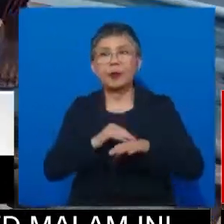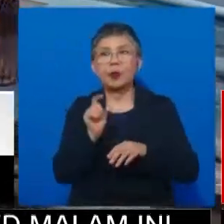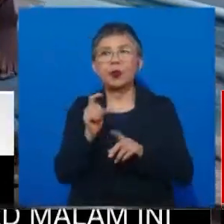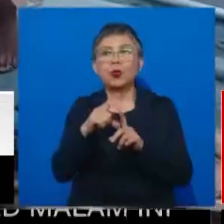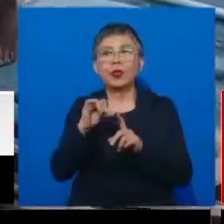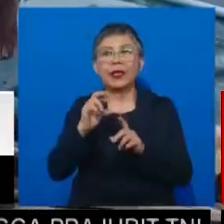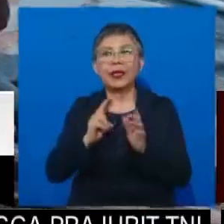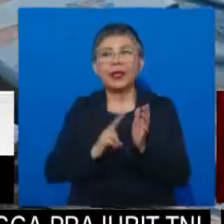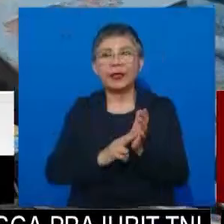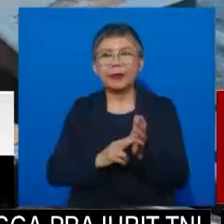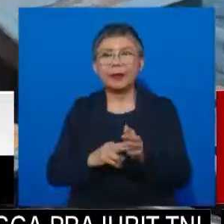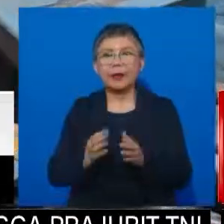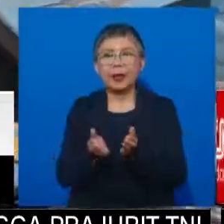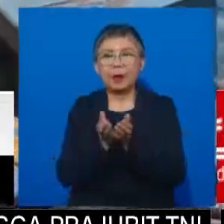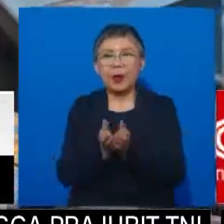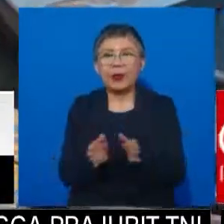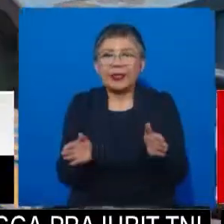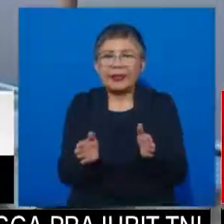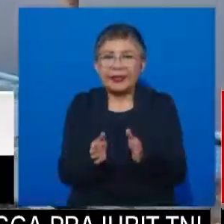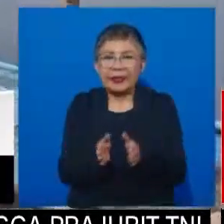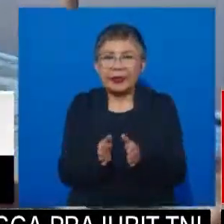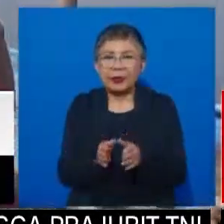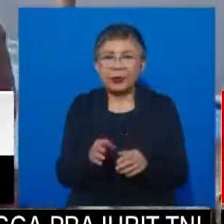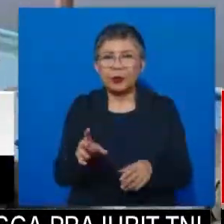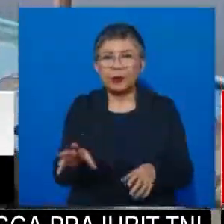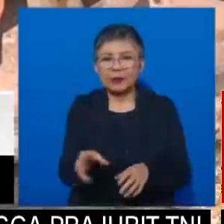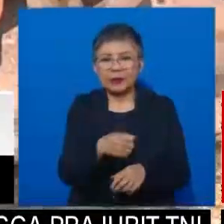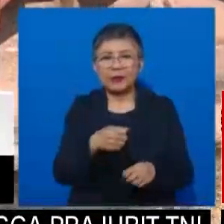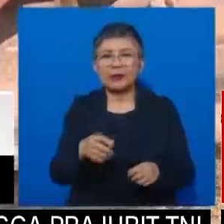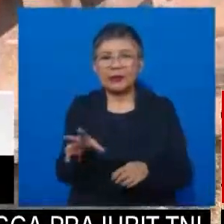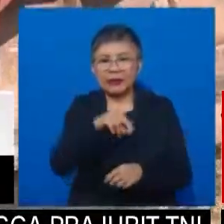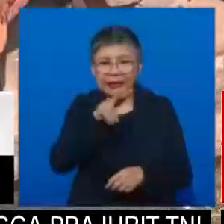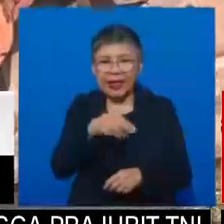ini cukup menggunakan sebuah perahu untuk menjemput rezeki.